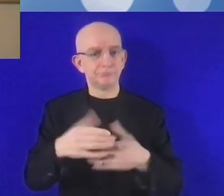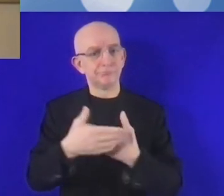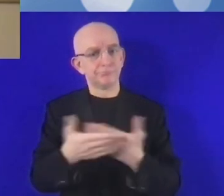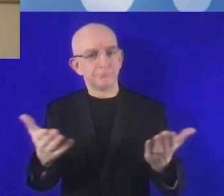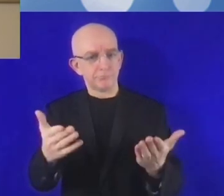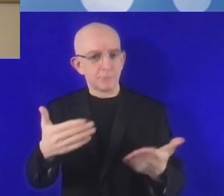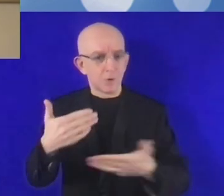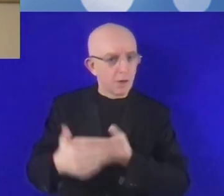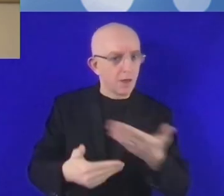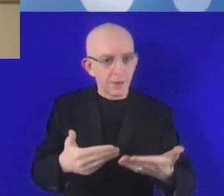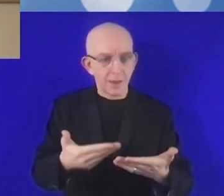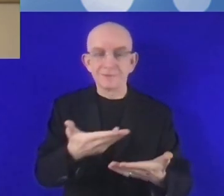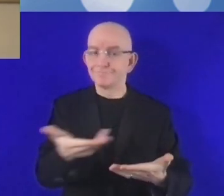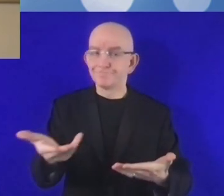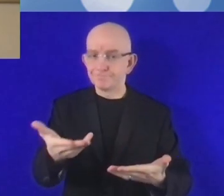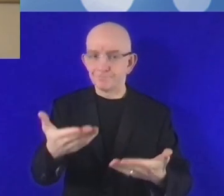наша